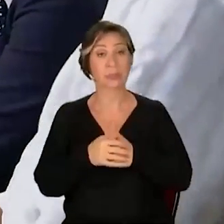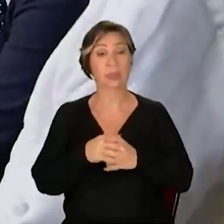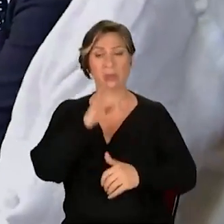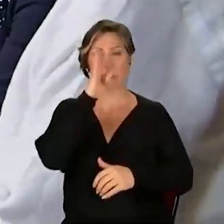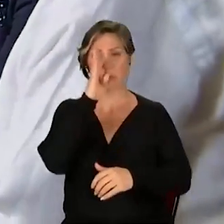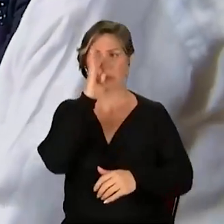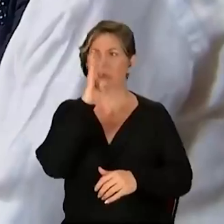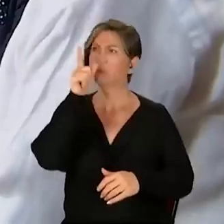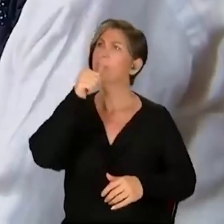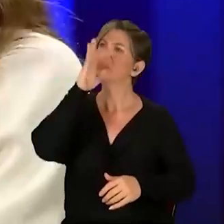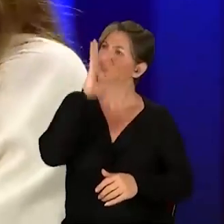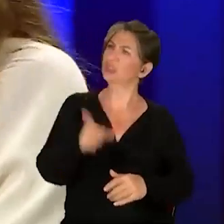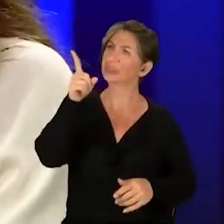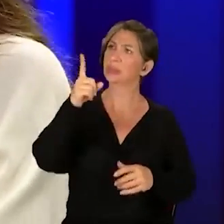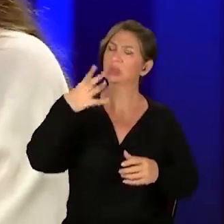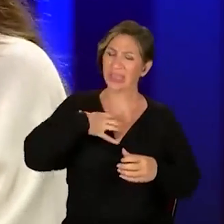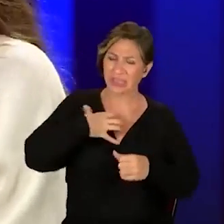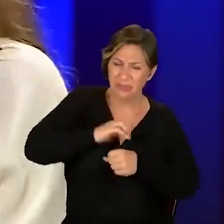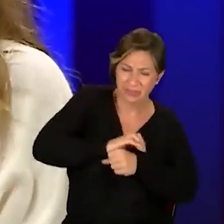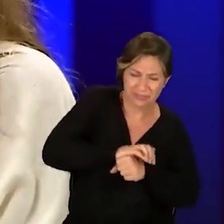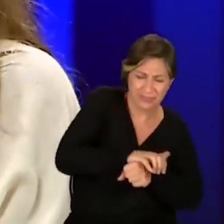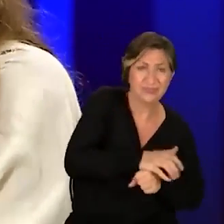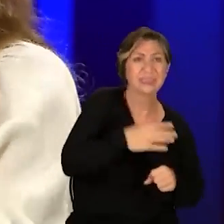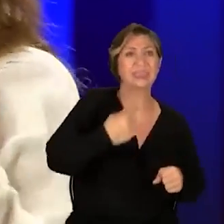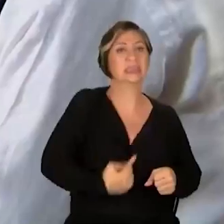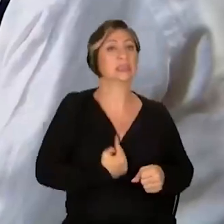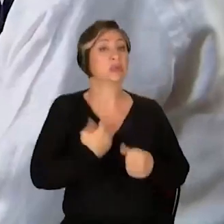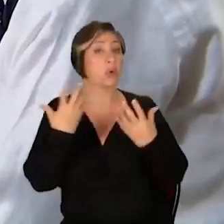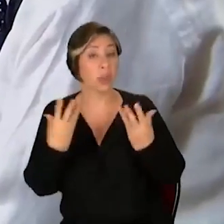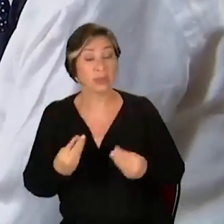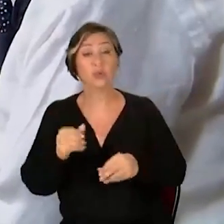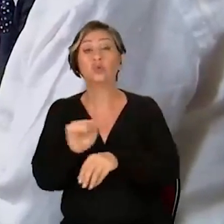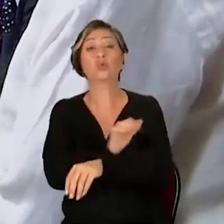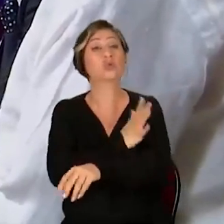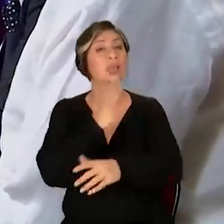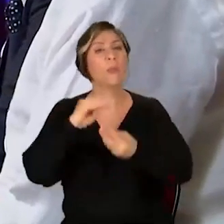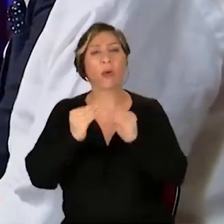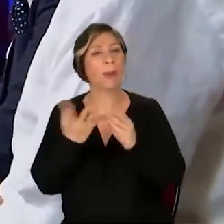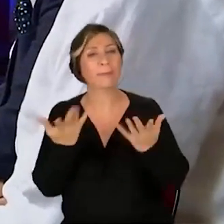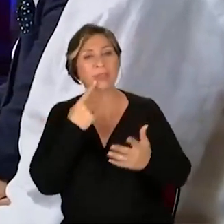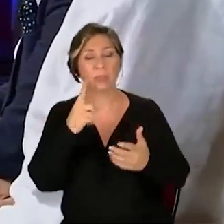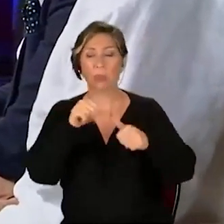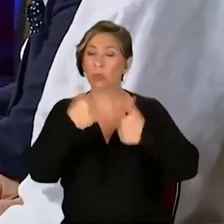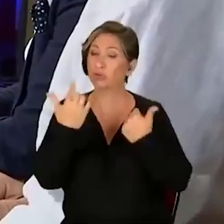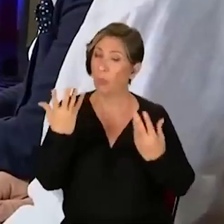Otoriter bir babayla büyüdüğün için çok bastırılmış da olabilirsin. Duygusal travma dediğimde bir boşanma olabilir, bir